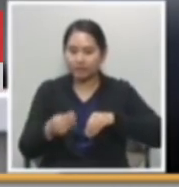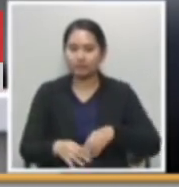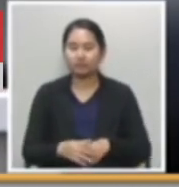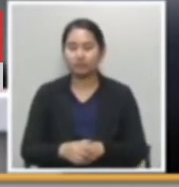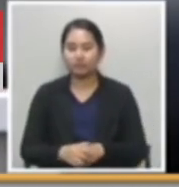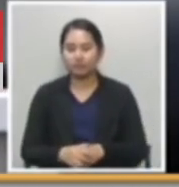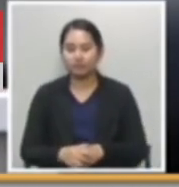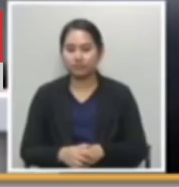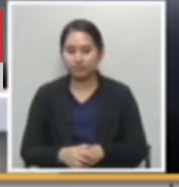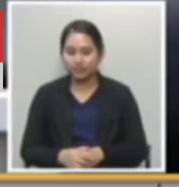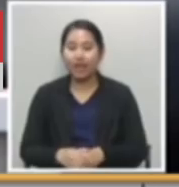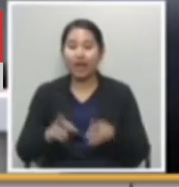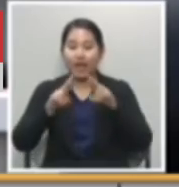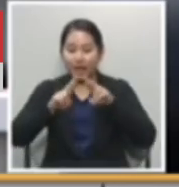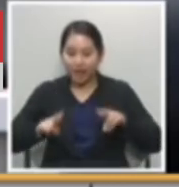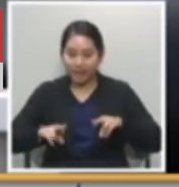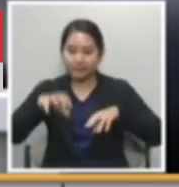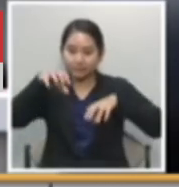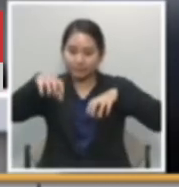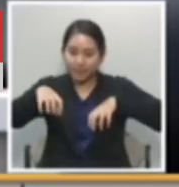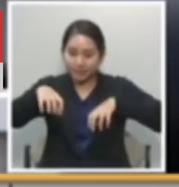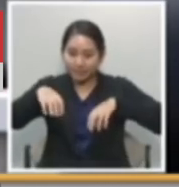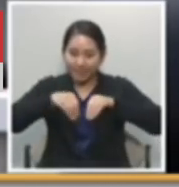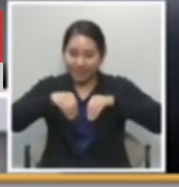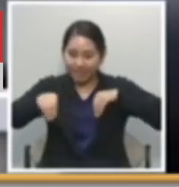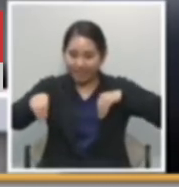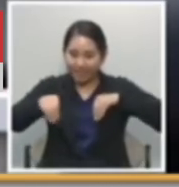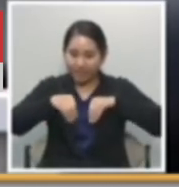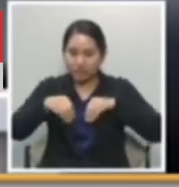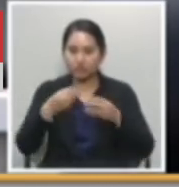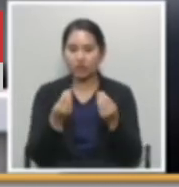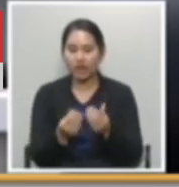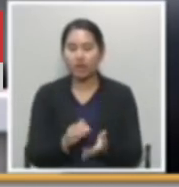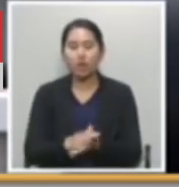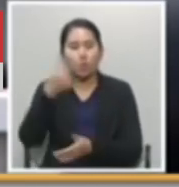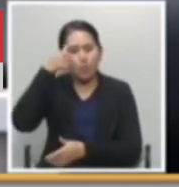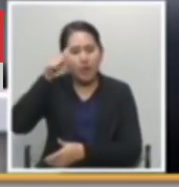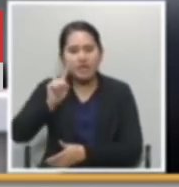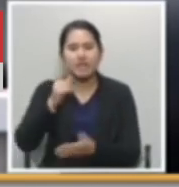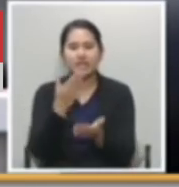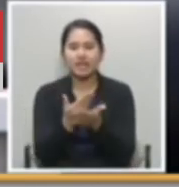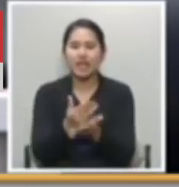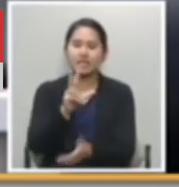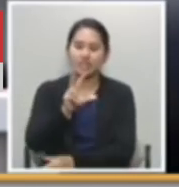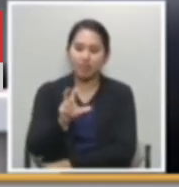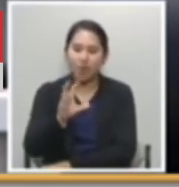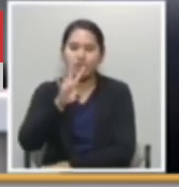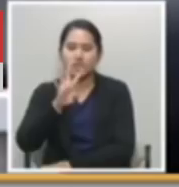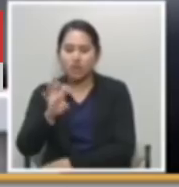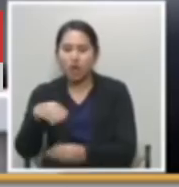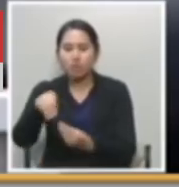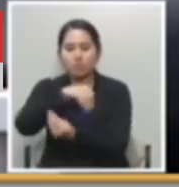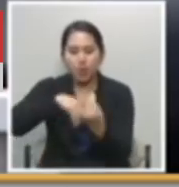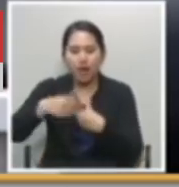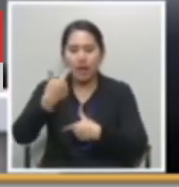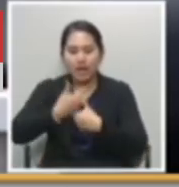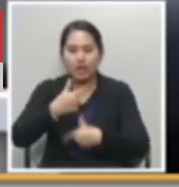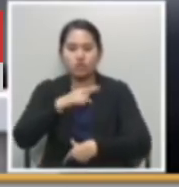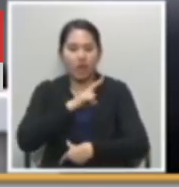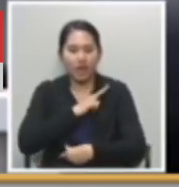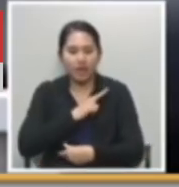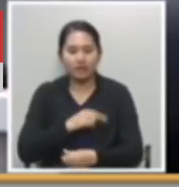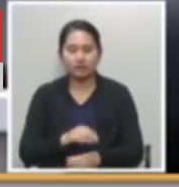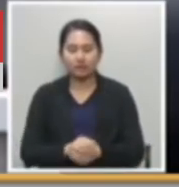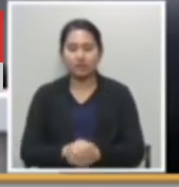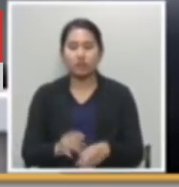ไปฆ่าร้านของชำพ่อค้าเล็กๆอ่ะขอกำไรวันหนึ่งสัก 3-400 เพื่ออยู่รอดเลี้ยงชีพมันเจ๊งหมดเลย